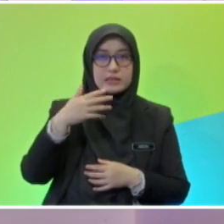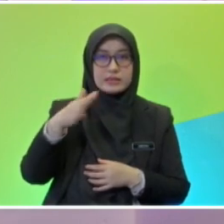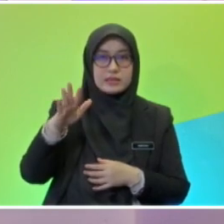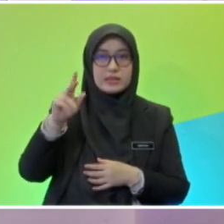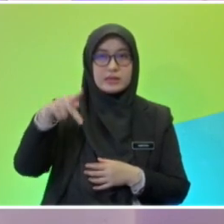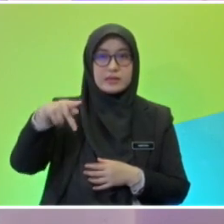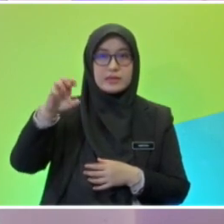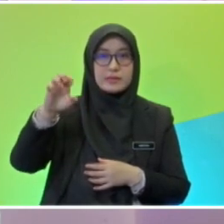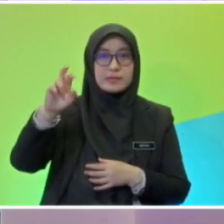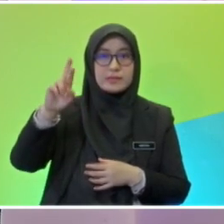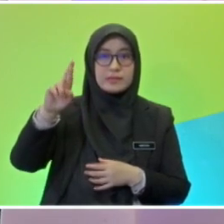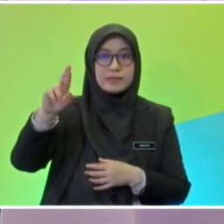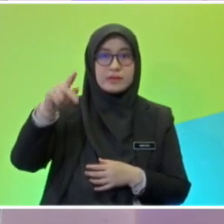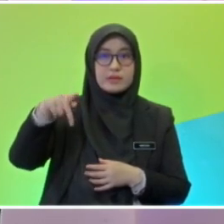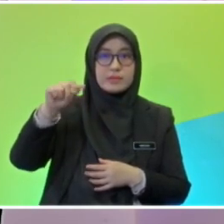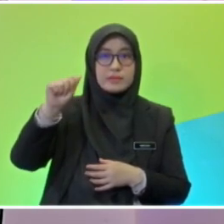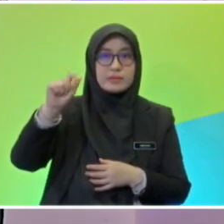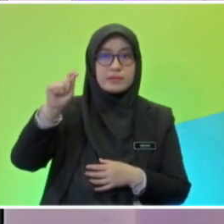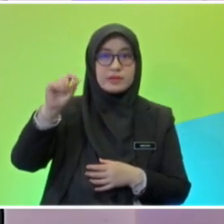kedatangan barat